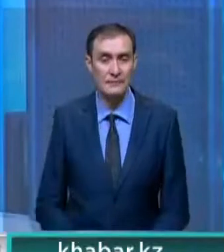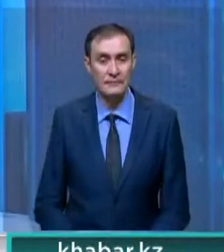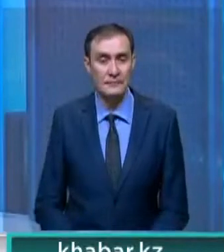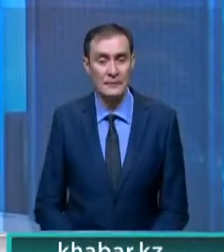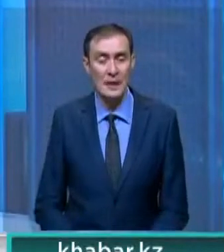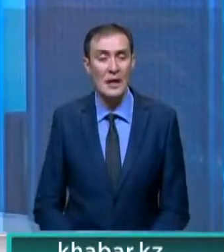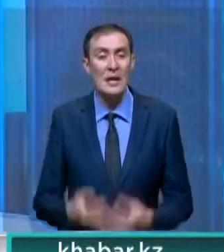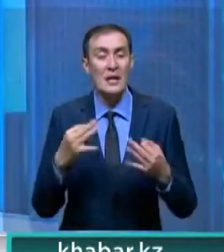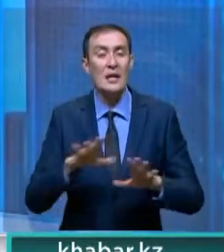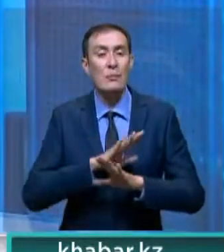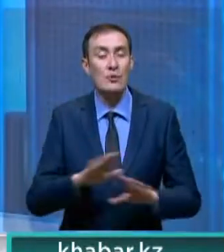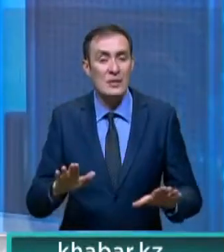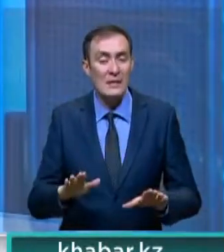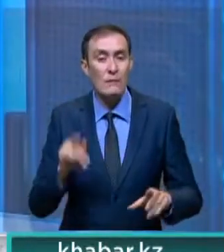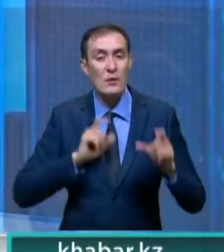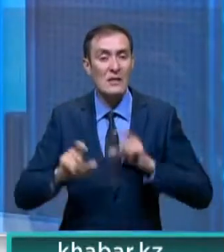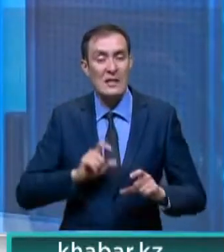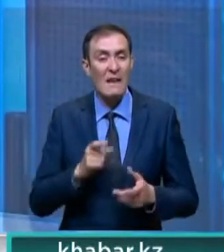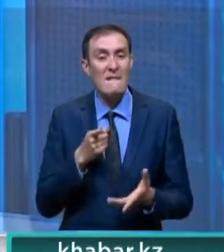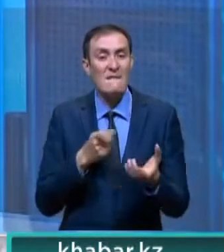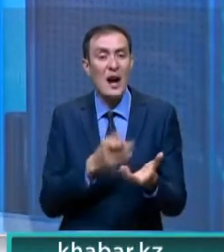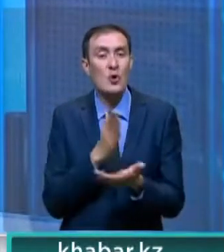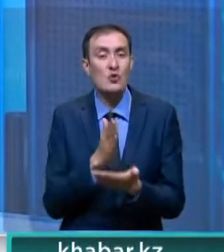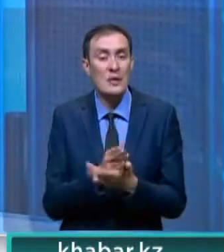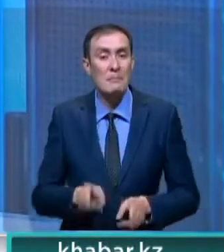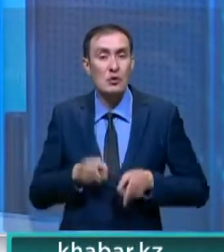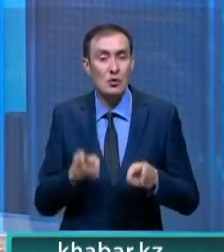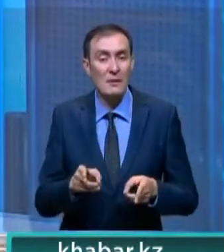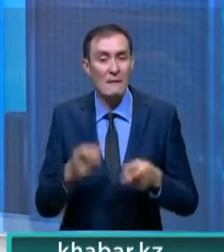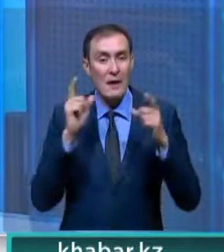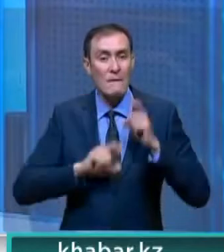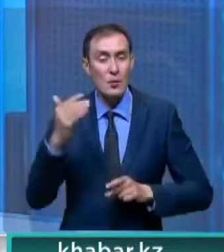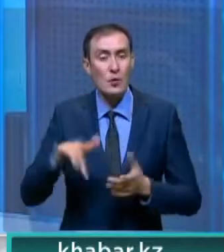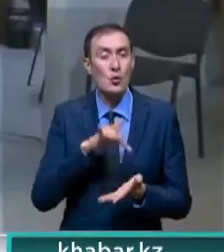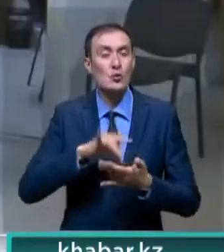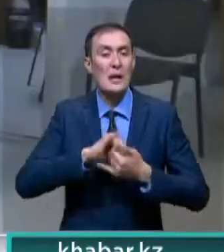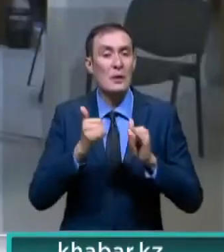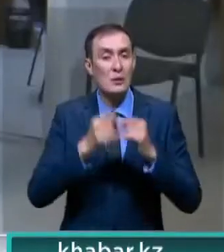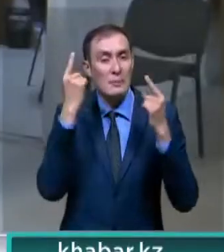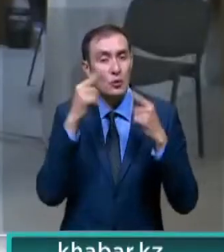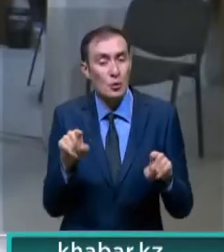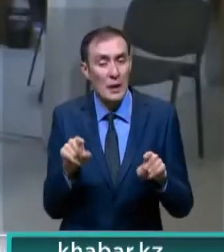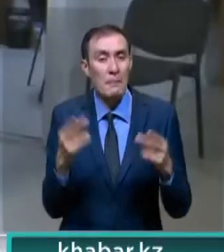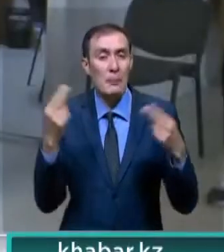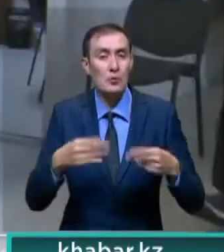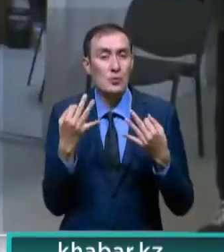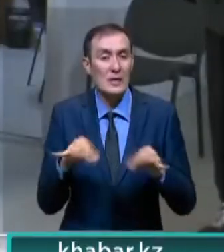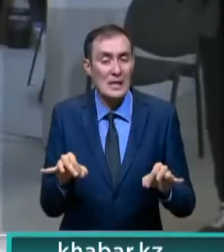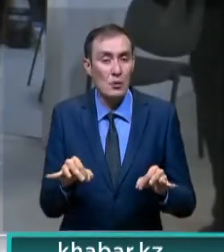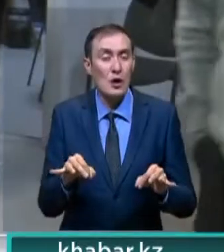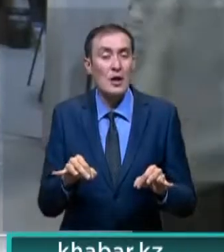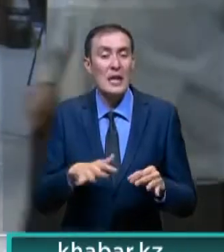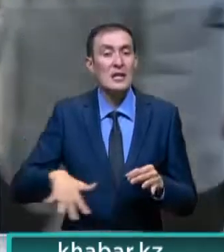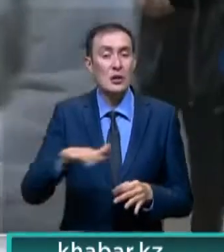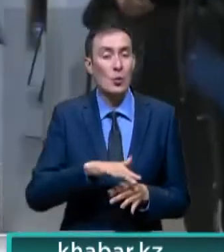не допустить в университете вооруженных преступников в техническом вузе усть-каменогорска придумали универсальную пропускную систему на